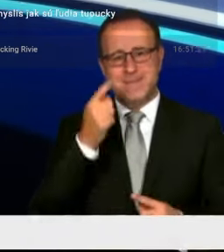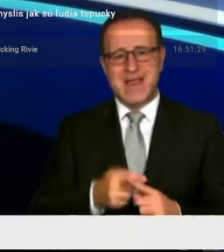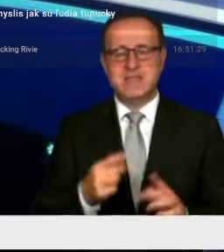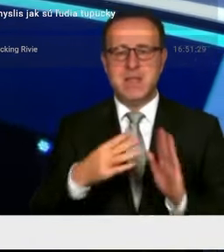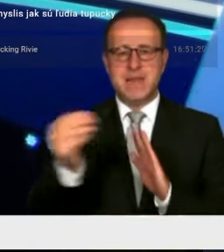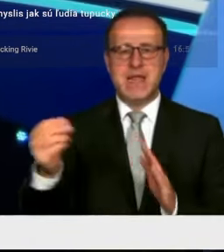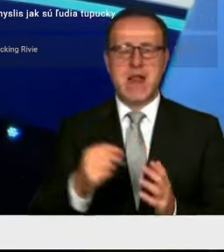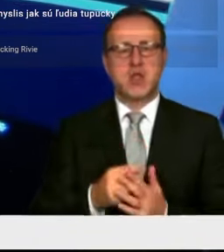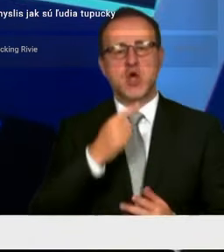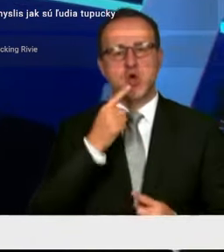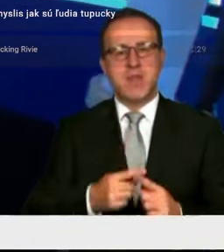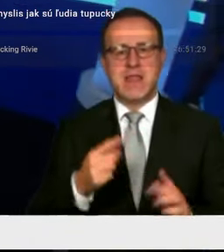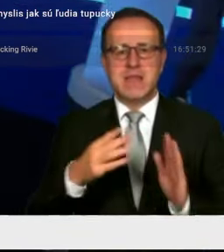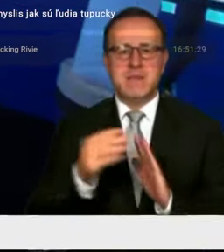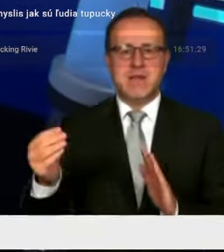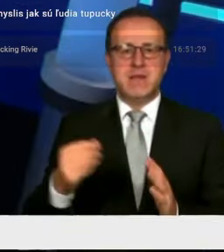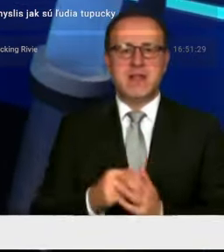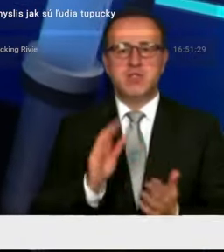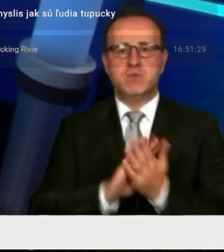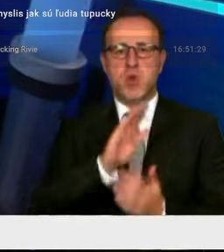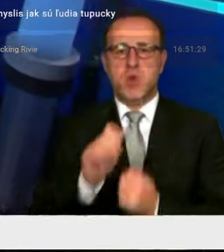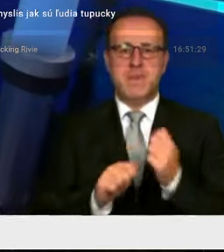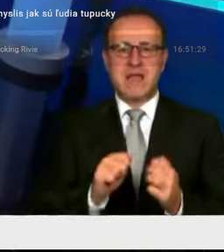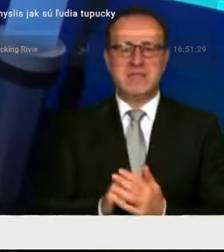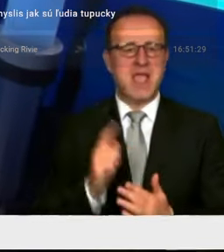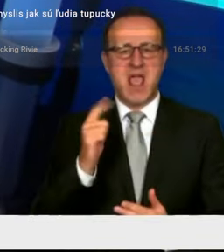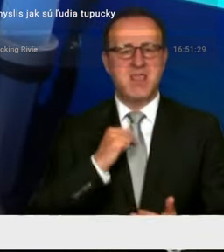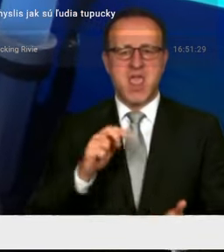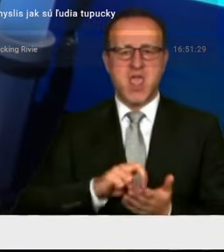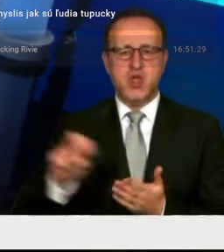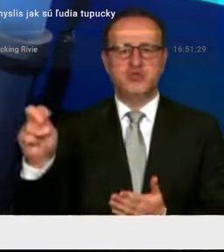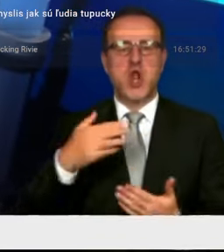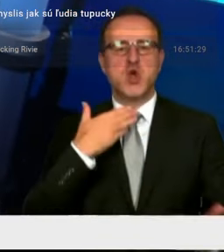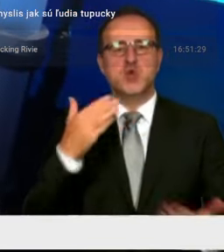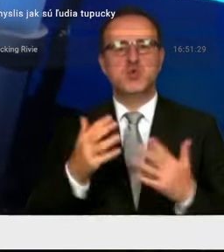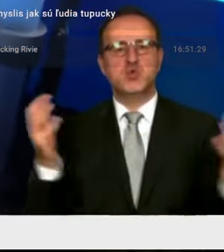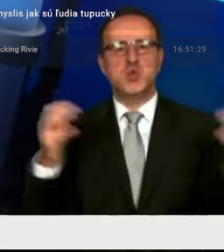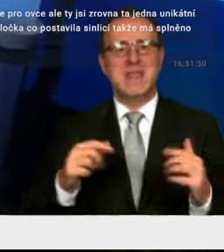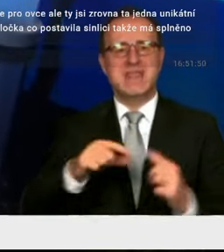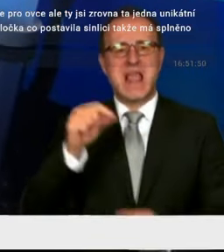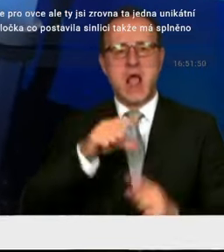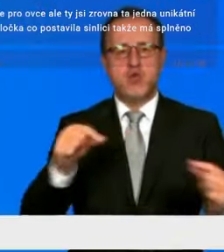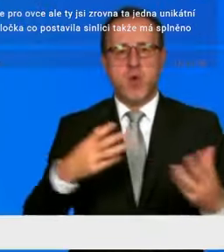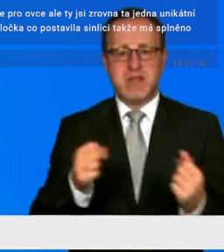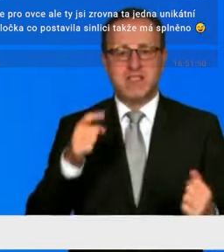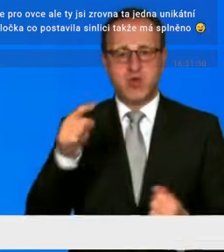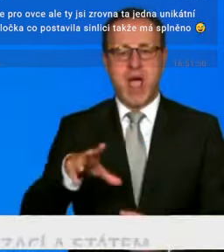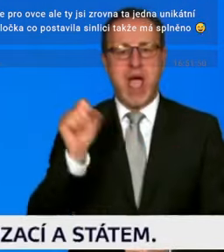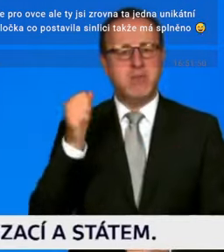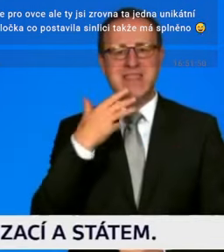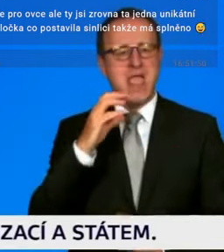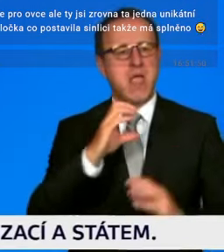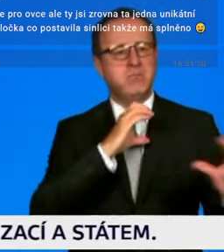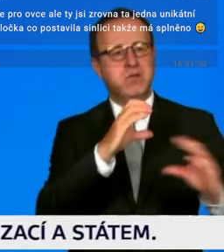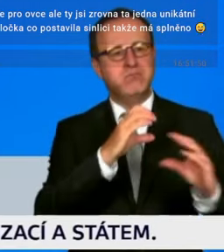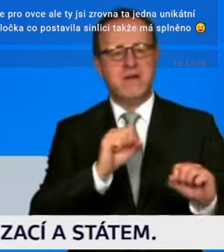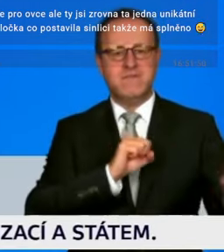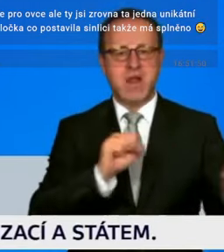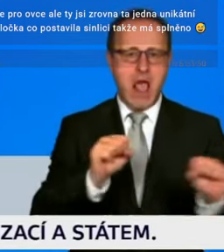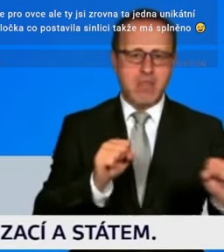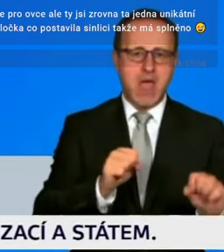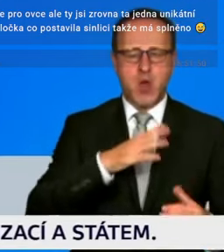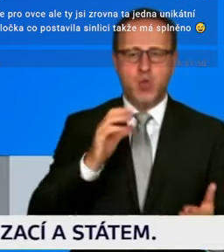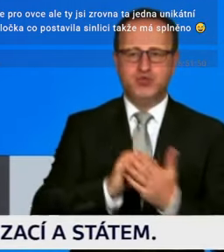príklad konkrétny prípad eh spolupráce nešiel by som na samit na to bez z toho aby som nekonzultoval vládu určite by som sa